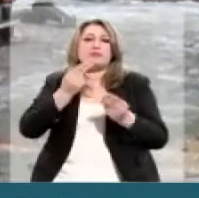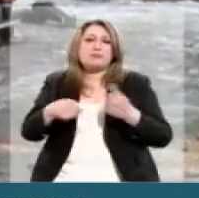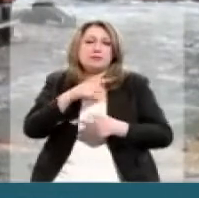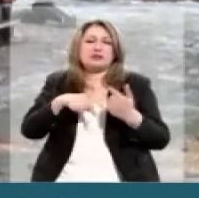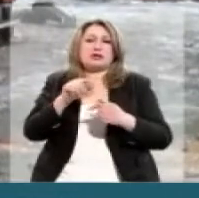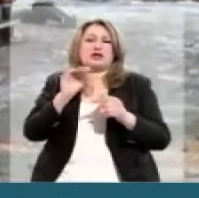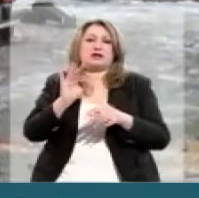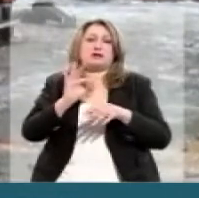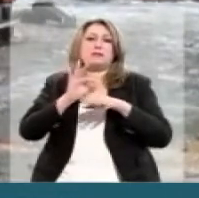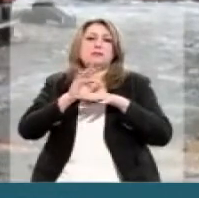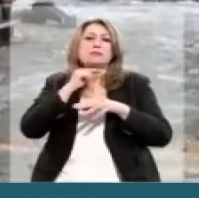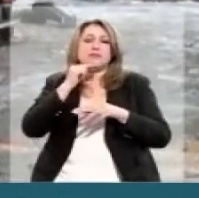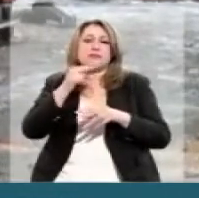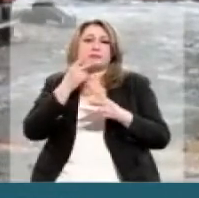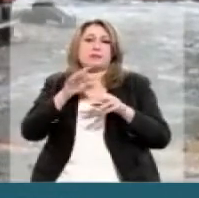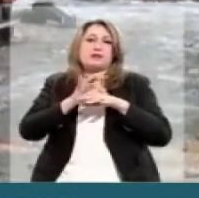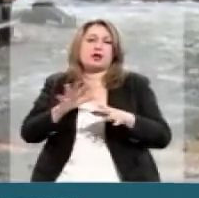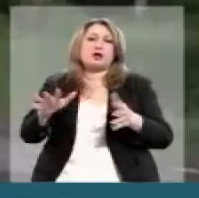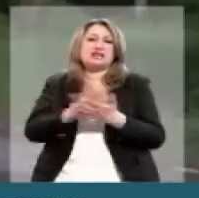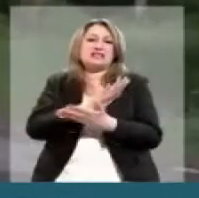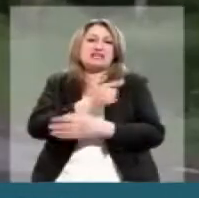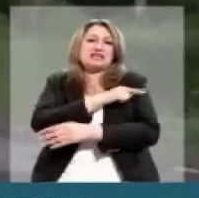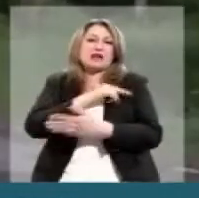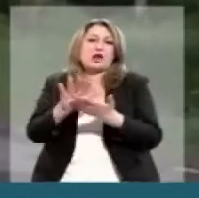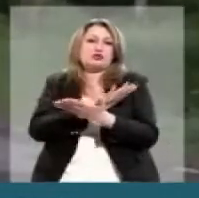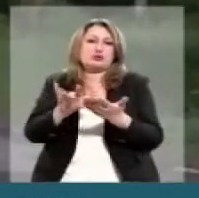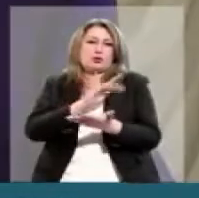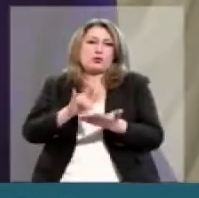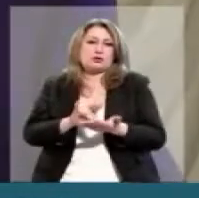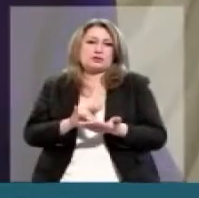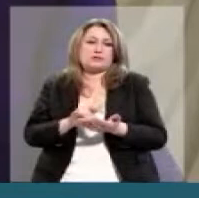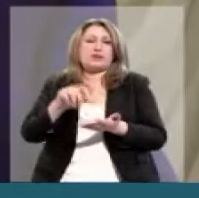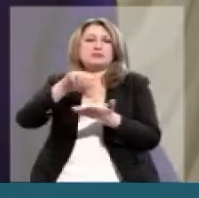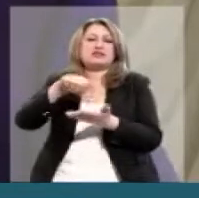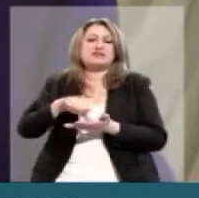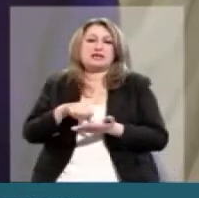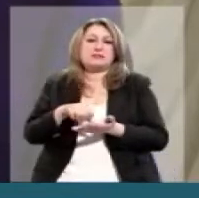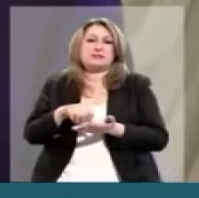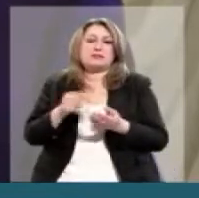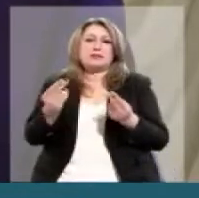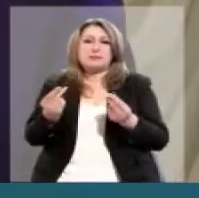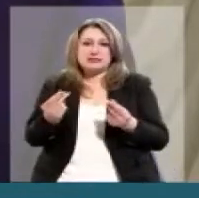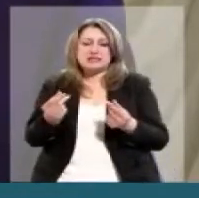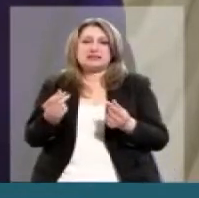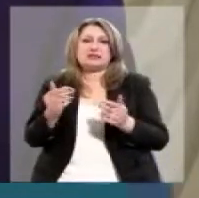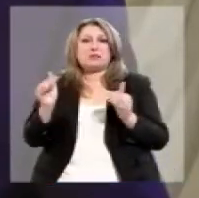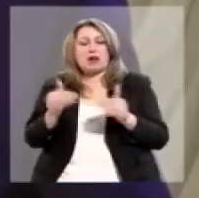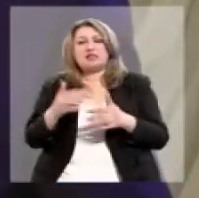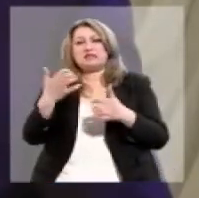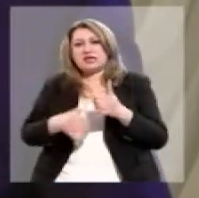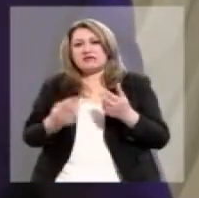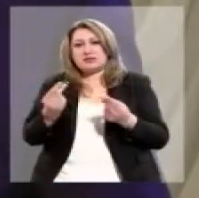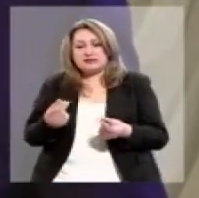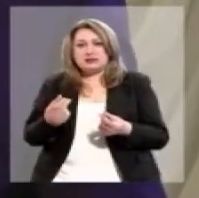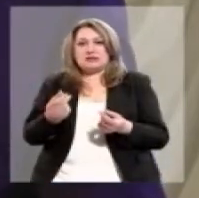активное участие коллективов в мероприятиях по санитарной очистке города. Представителям бизнеса, малого и среднего